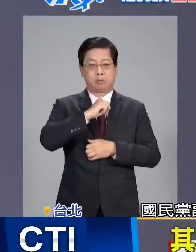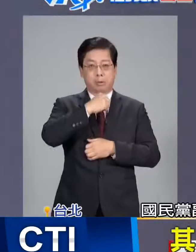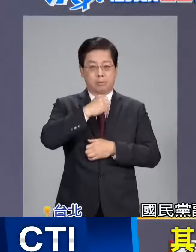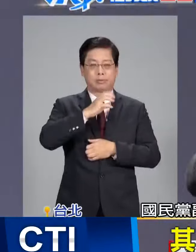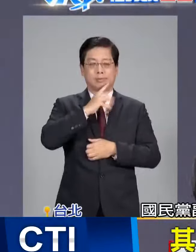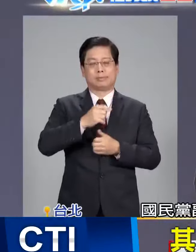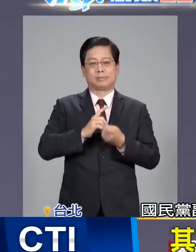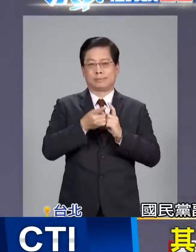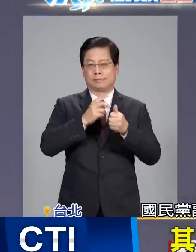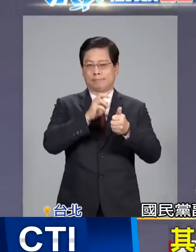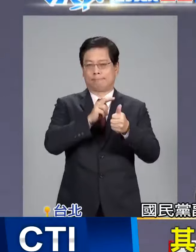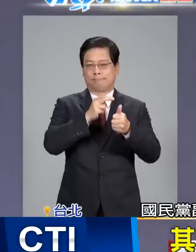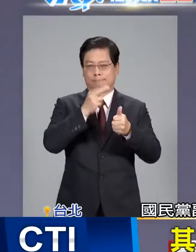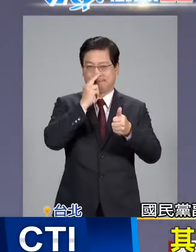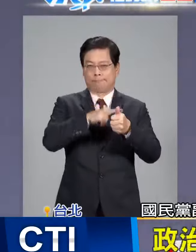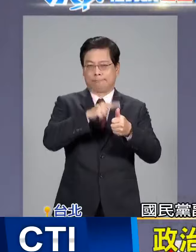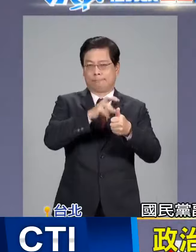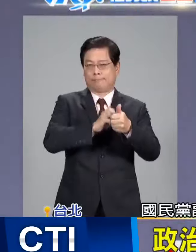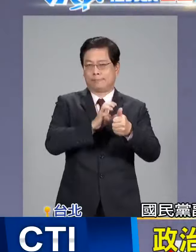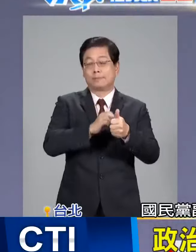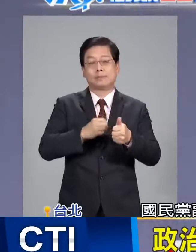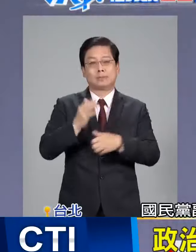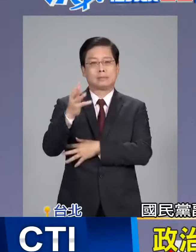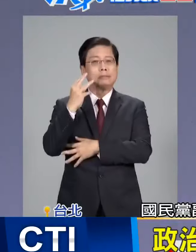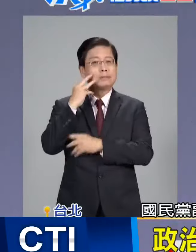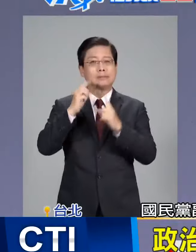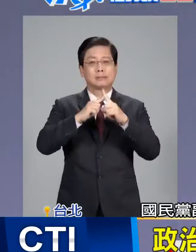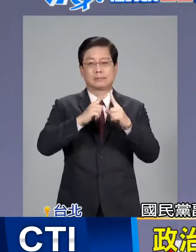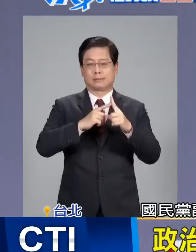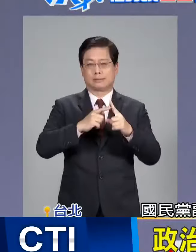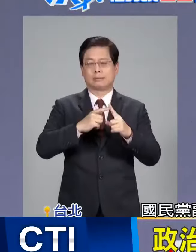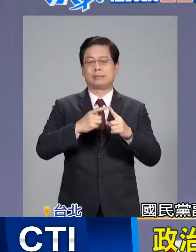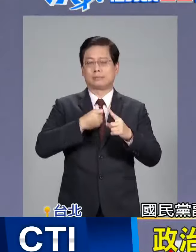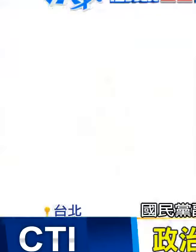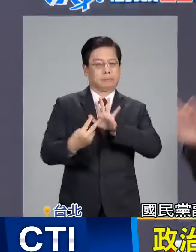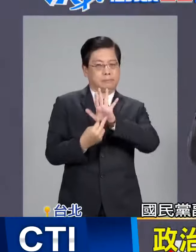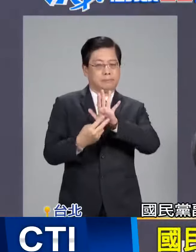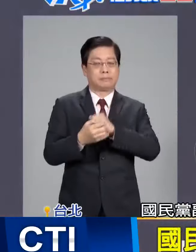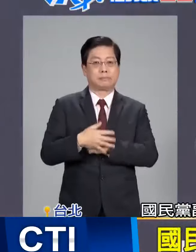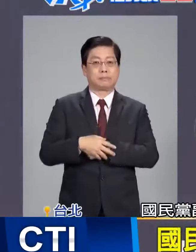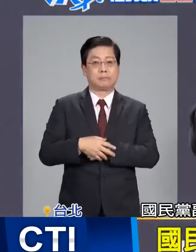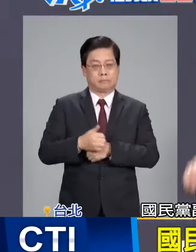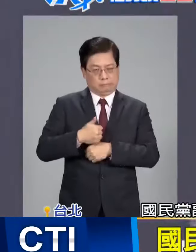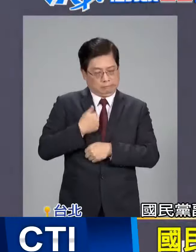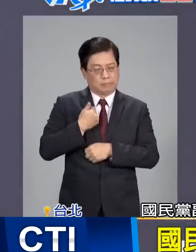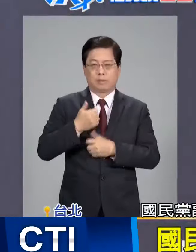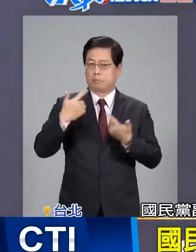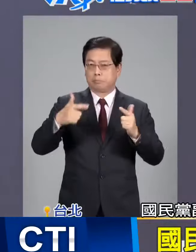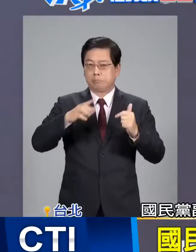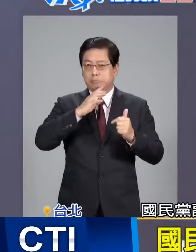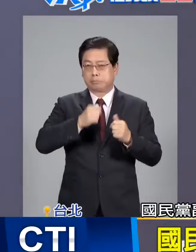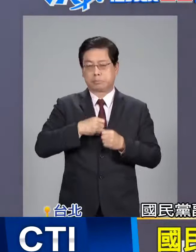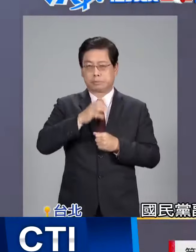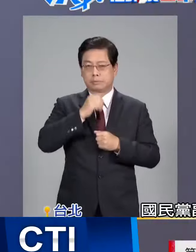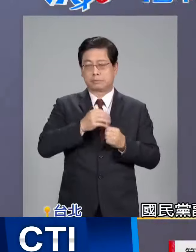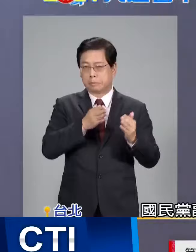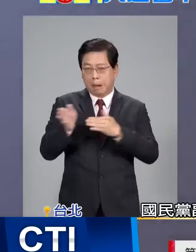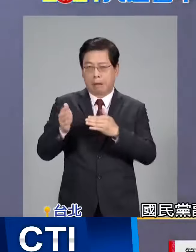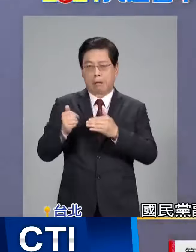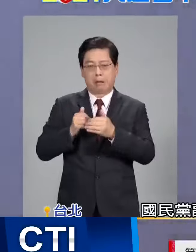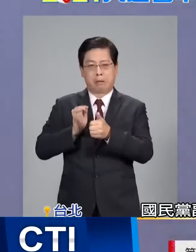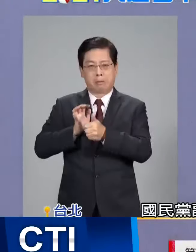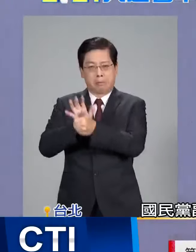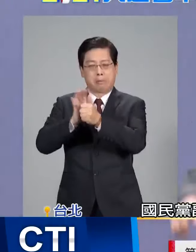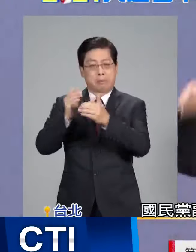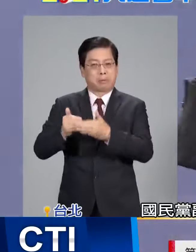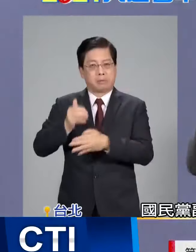在掏空，想尽办法掏空。政治人物真的要表里如一了。国民党绝对不是一个亲中政党，国